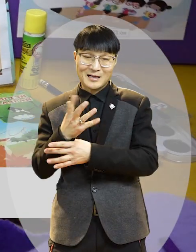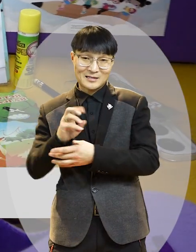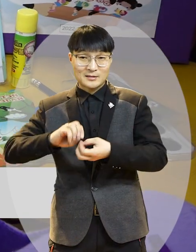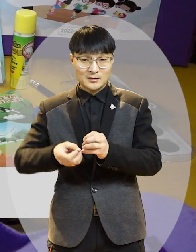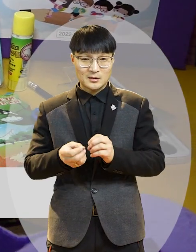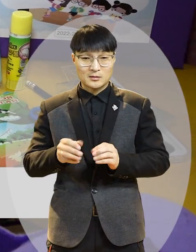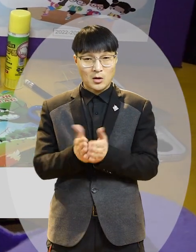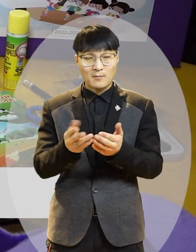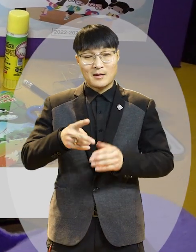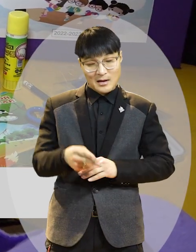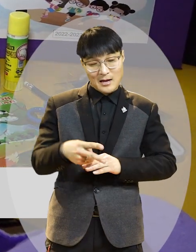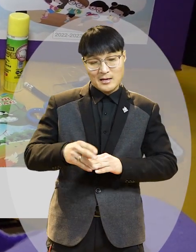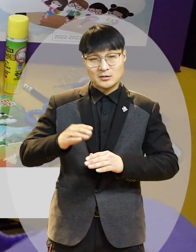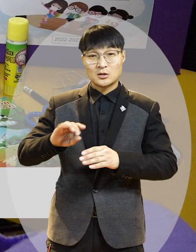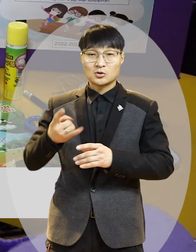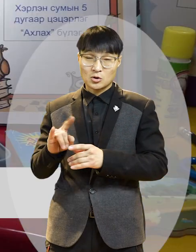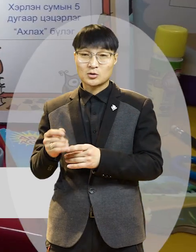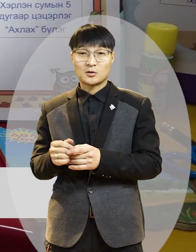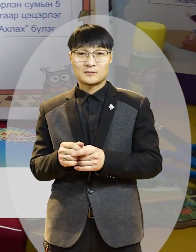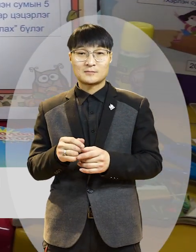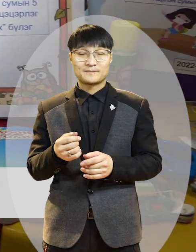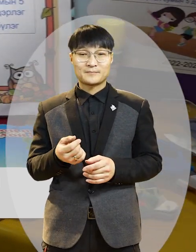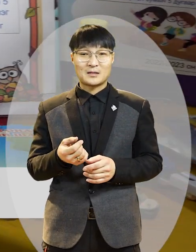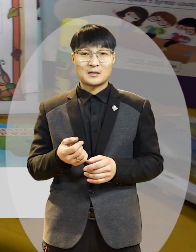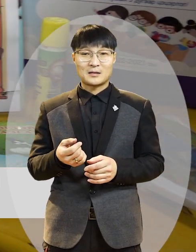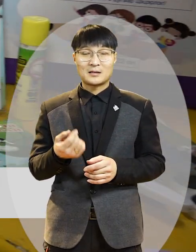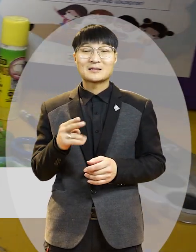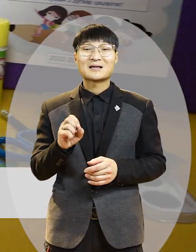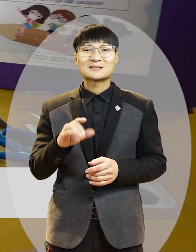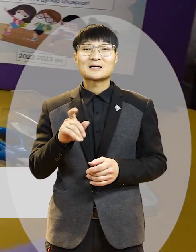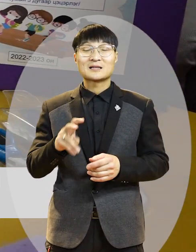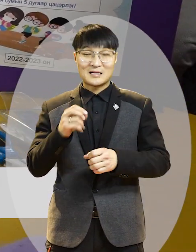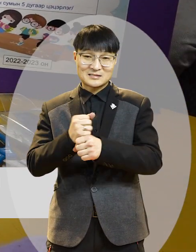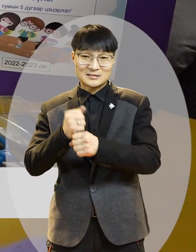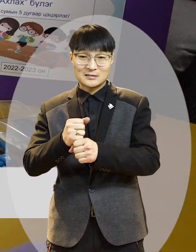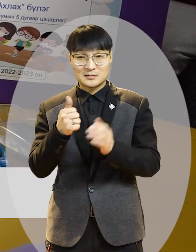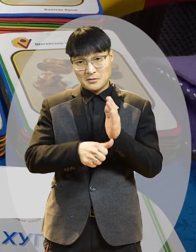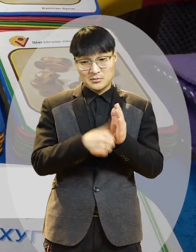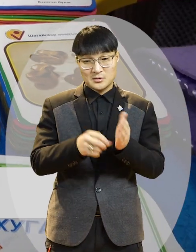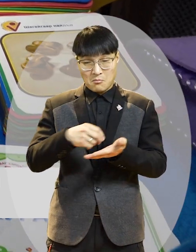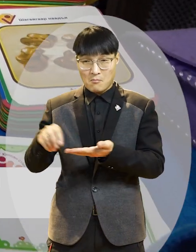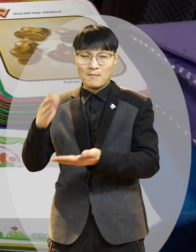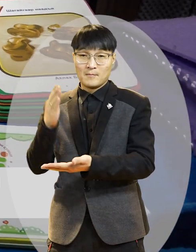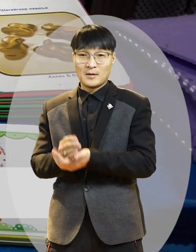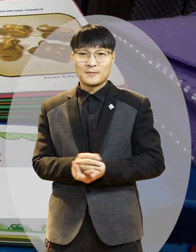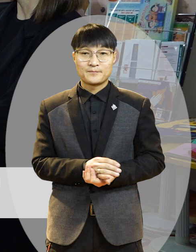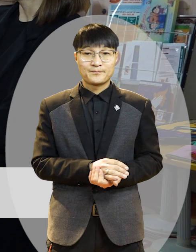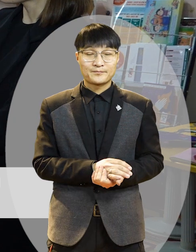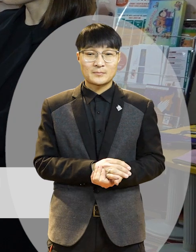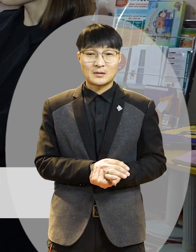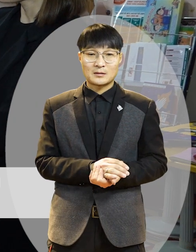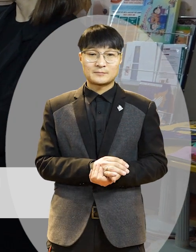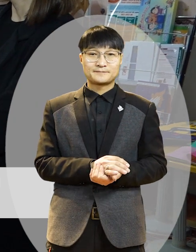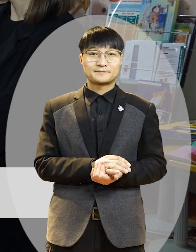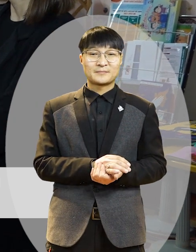хайч, цавуу, эвлүүлдэг тоглоом, дасгал ажлын дэвтэр зэрэг тухайн номыг уншаад хүүхдүүд дасгал хийх боломжийг бүрдүүлжээ. За